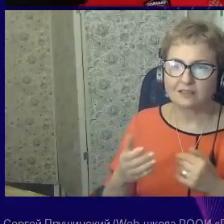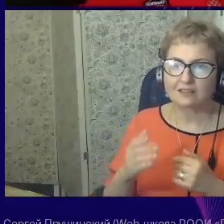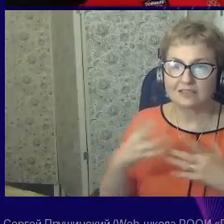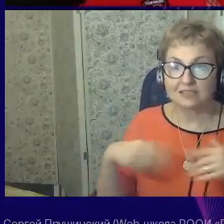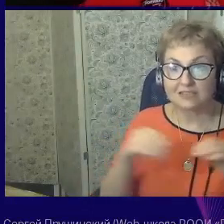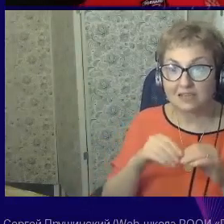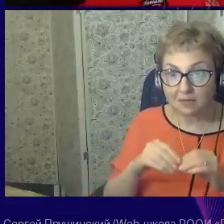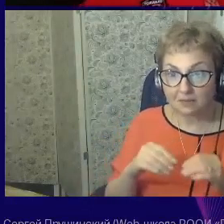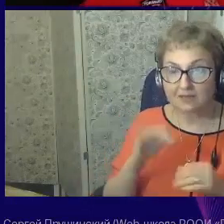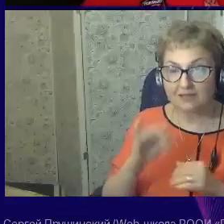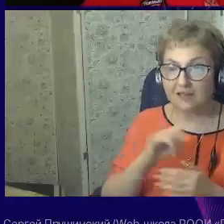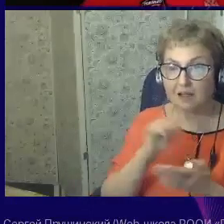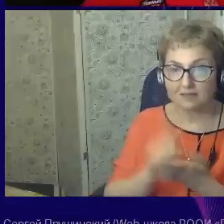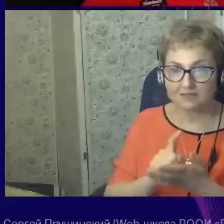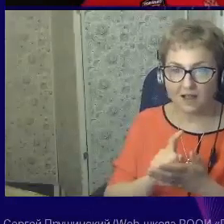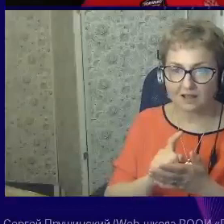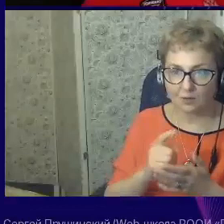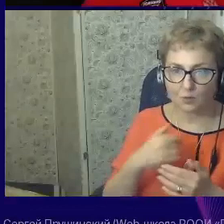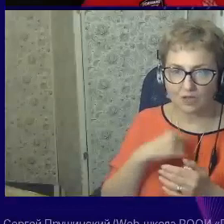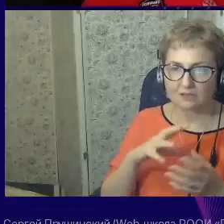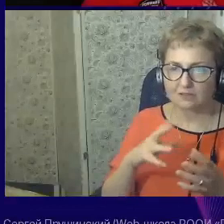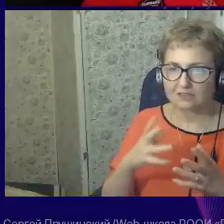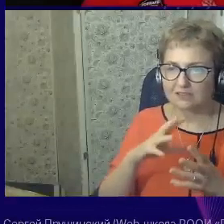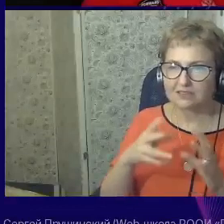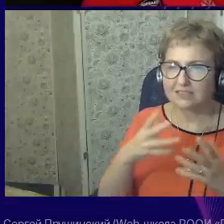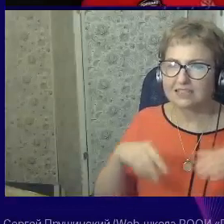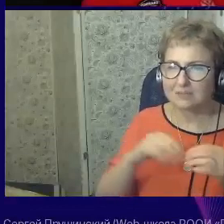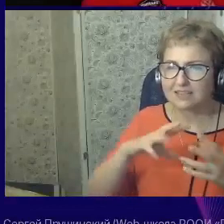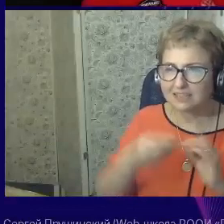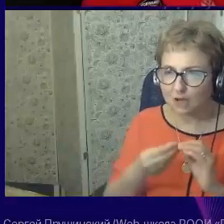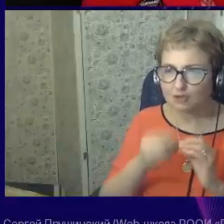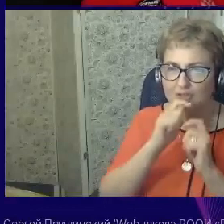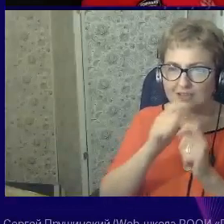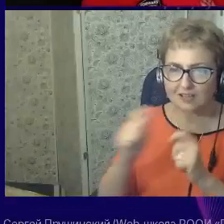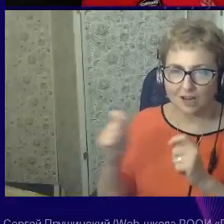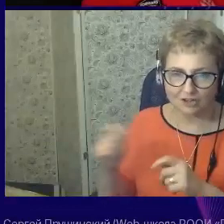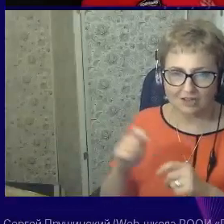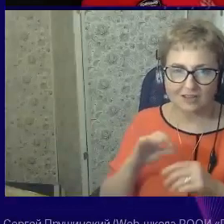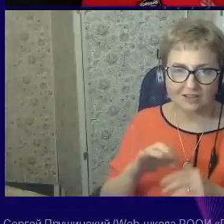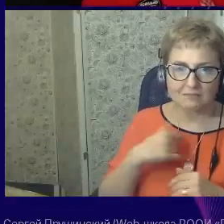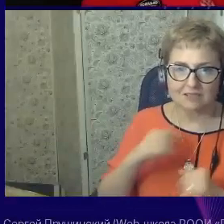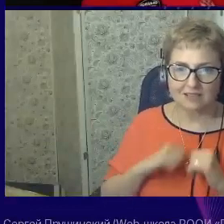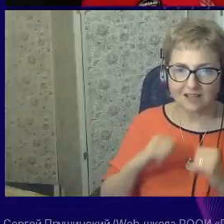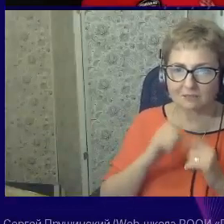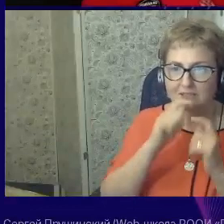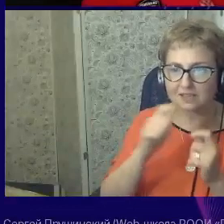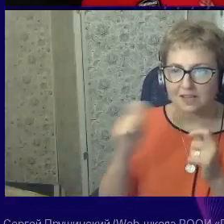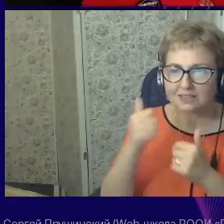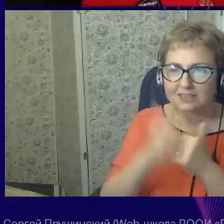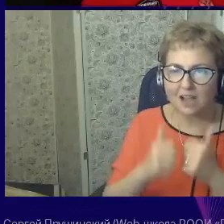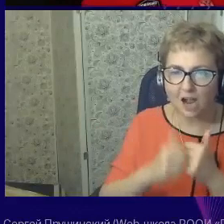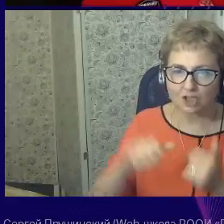отправлять семьями. И обязательно подводится у нас семейный зачет, подводится награждение. И, как я сказала, мы стараемся наградить